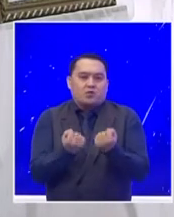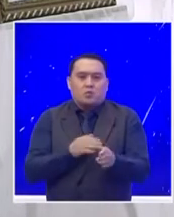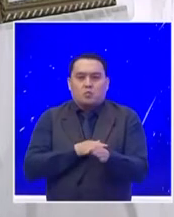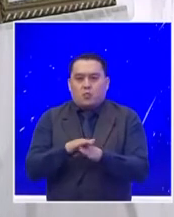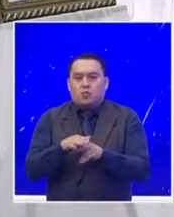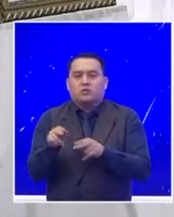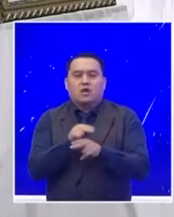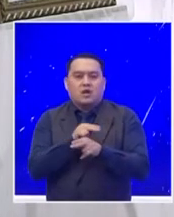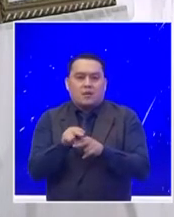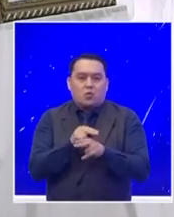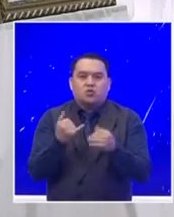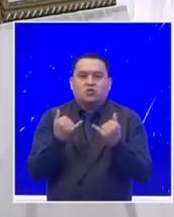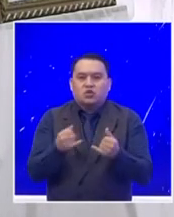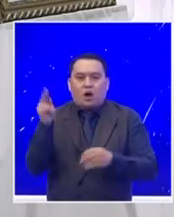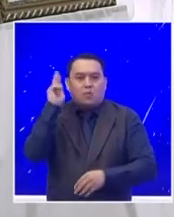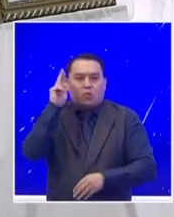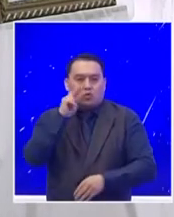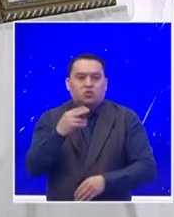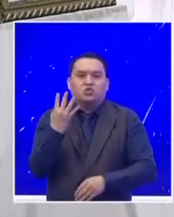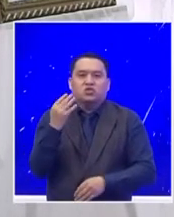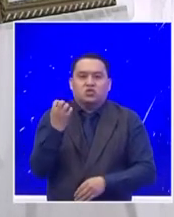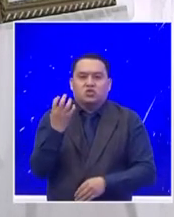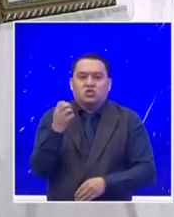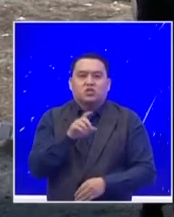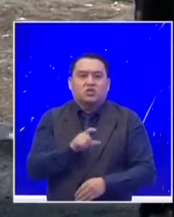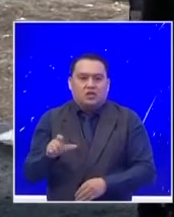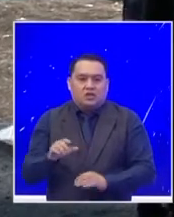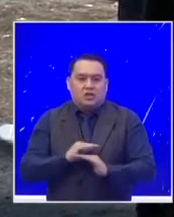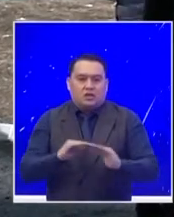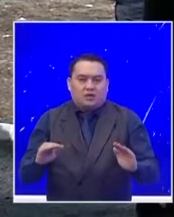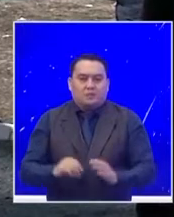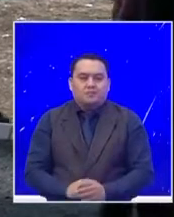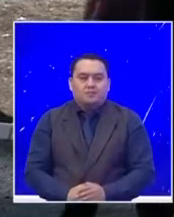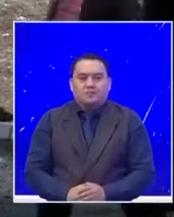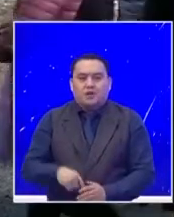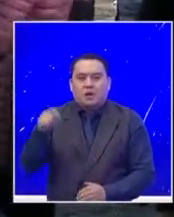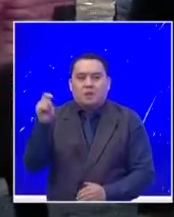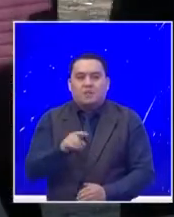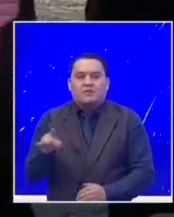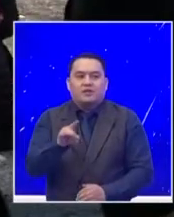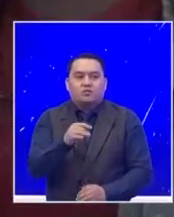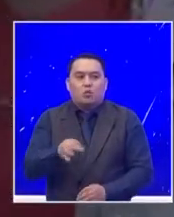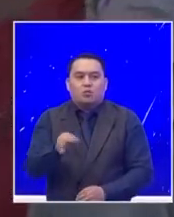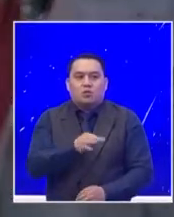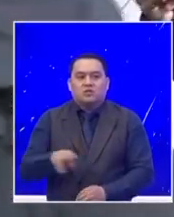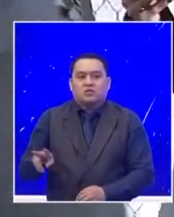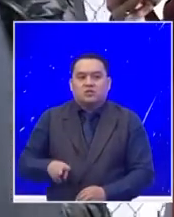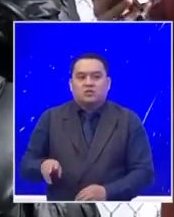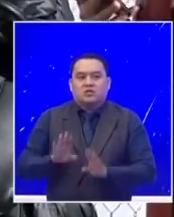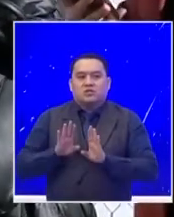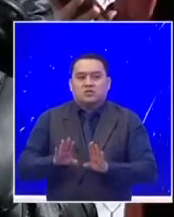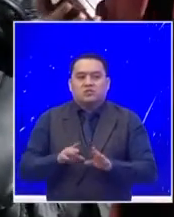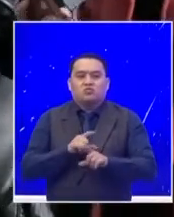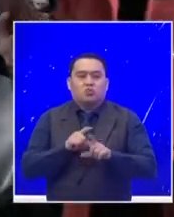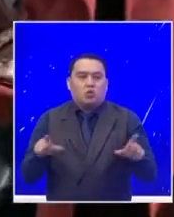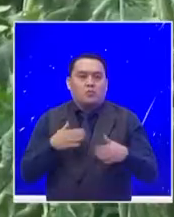полностью отремонтирована, и сейчас здесь обучается почти 400 детей. Прибывшие сюда со всех регионов области директора и завучи школ